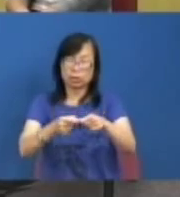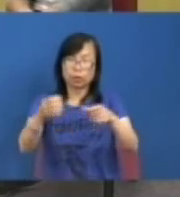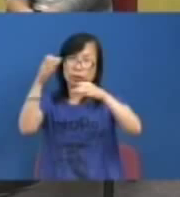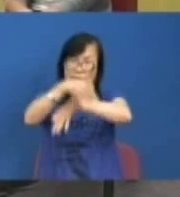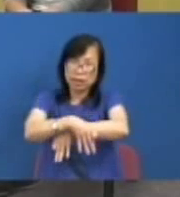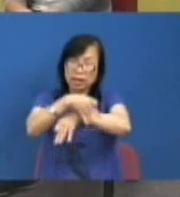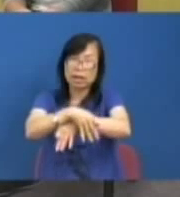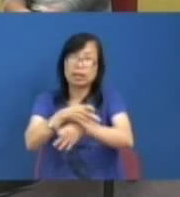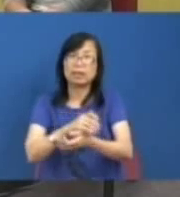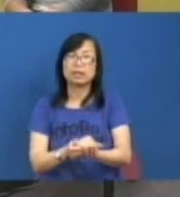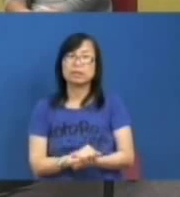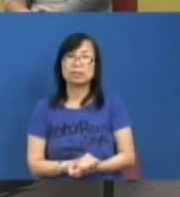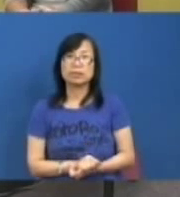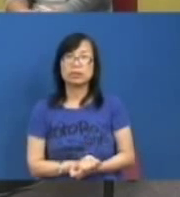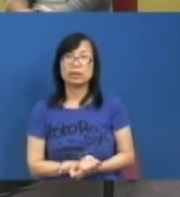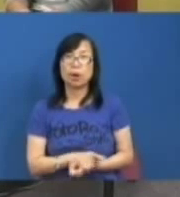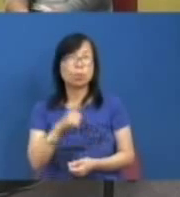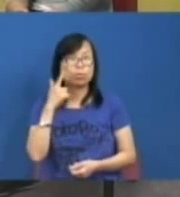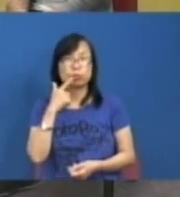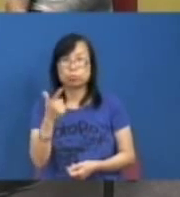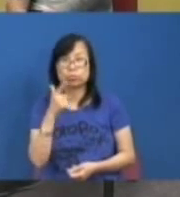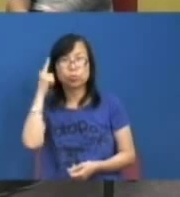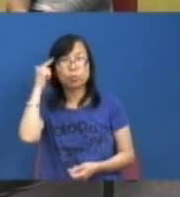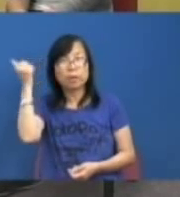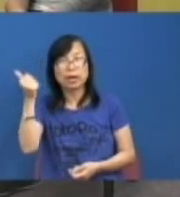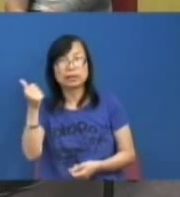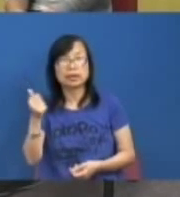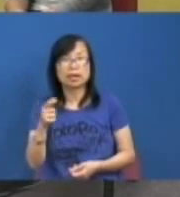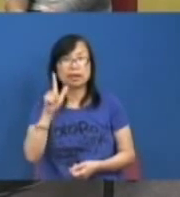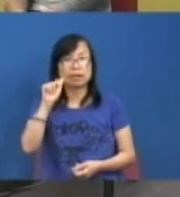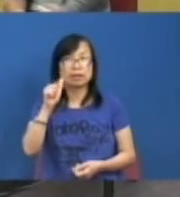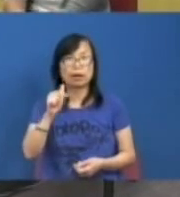嘅一個好全香港都幾大型嘅一個舊